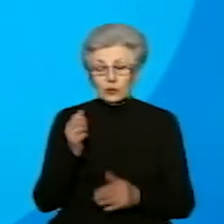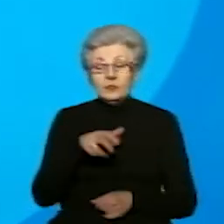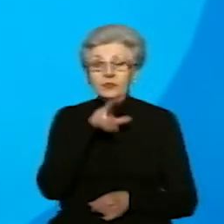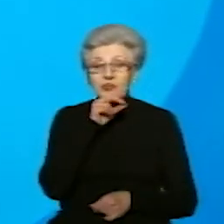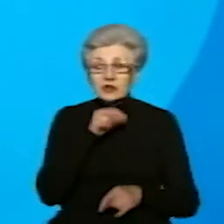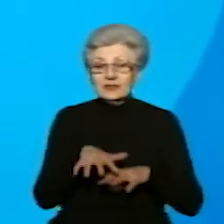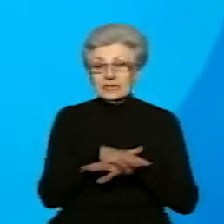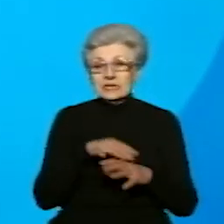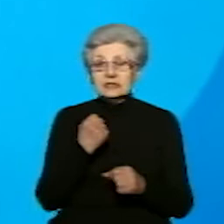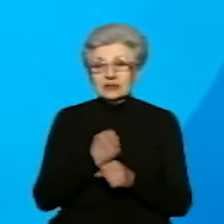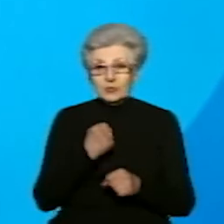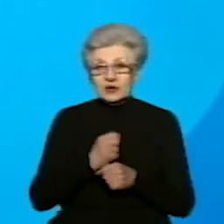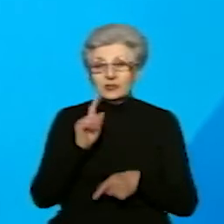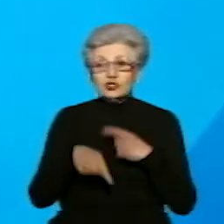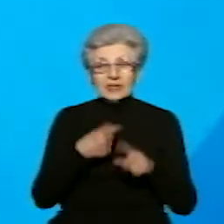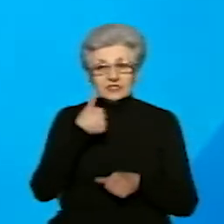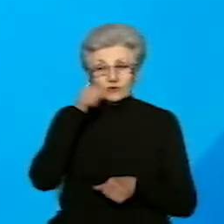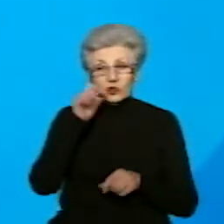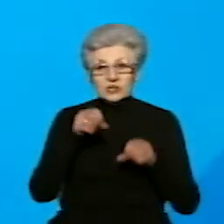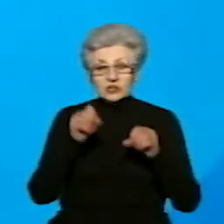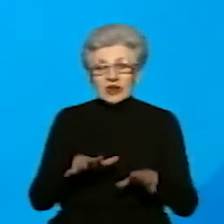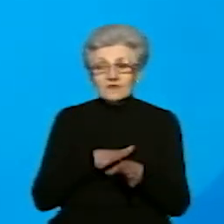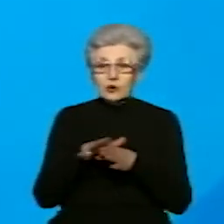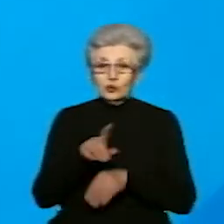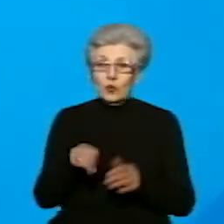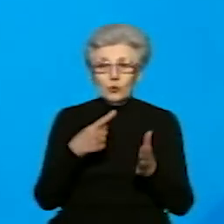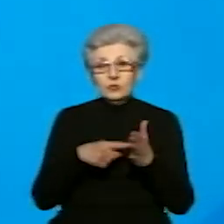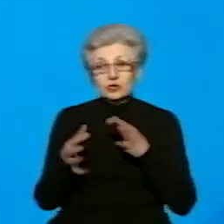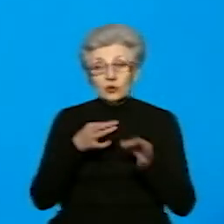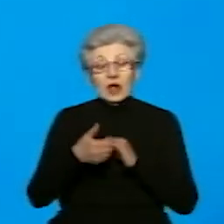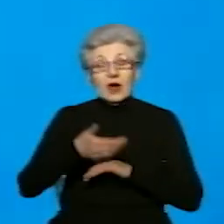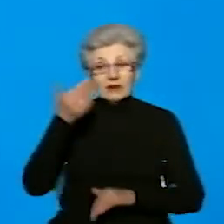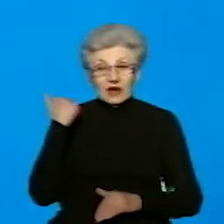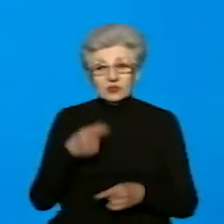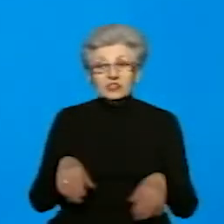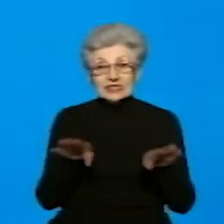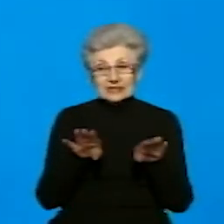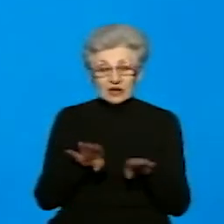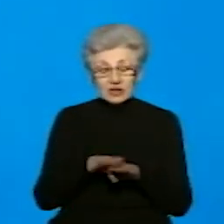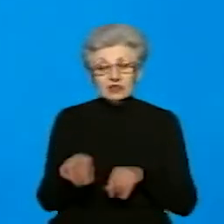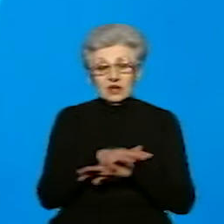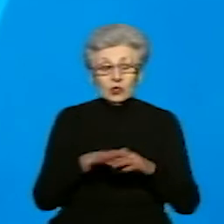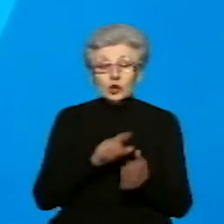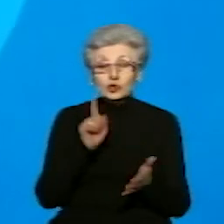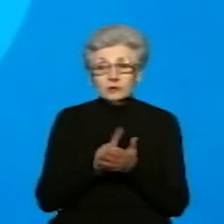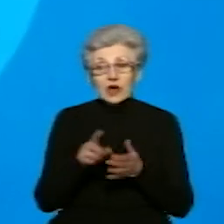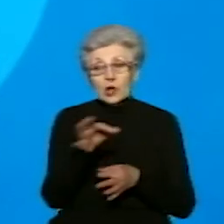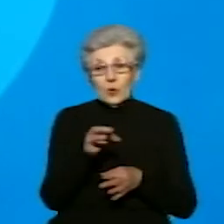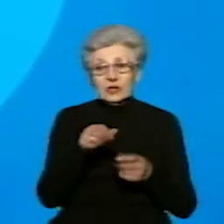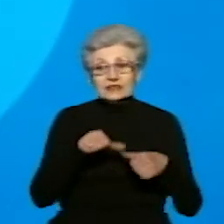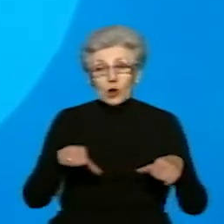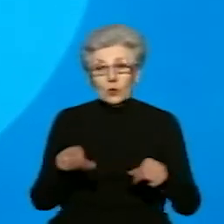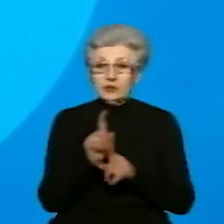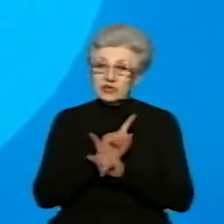Чернівецькі ринки запрацювали через вчорашнє рішення виконкому міської ради. Раніше закрити ринки області зобов'язала обласна комісія з надзвичайних